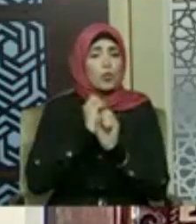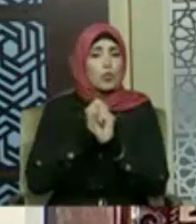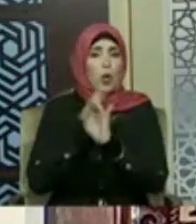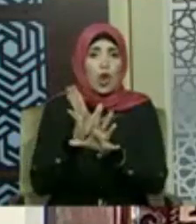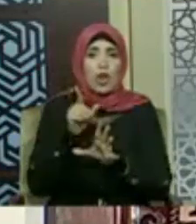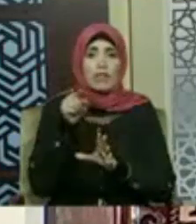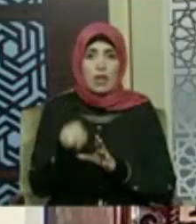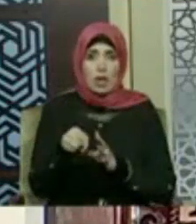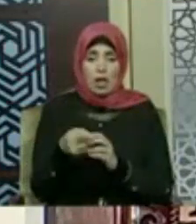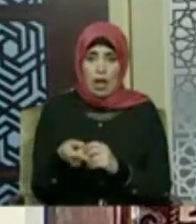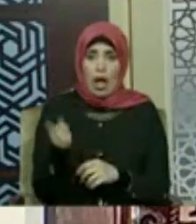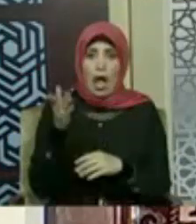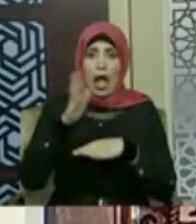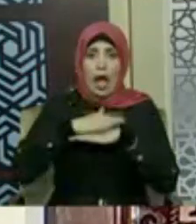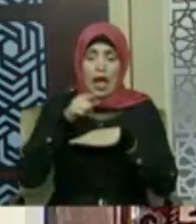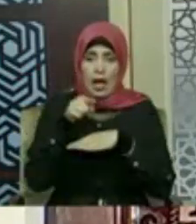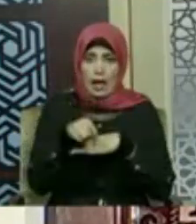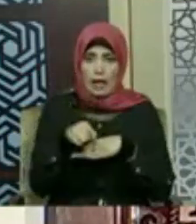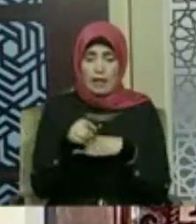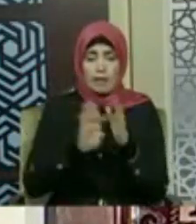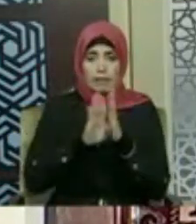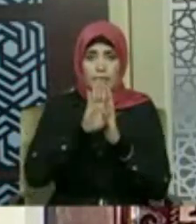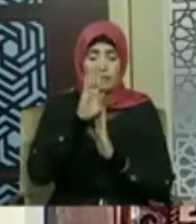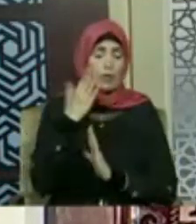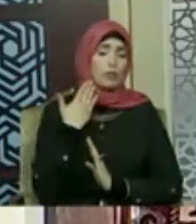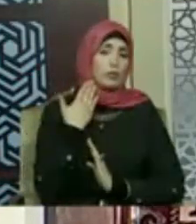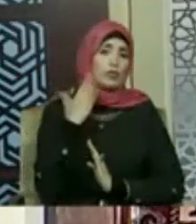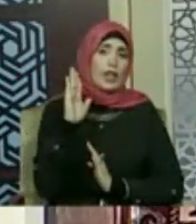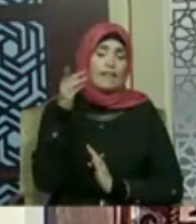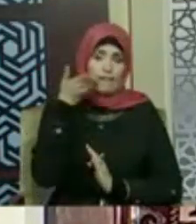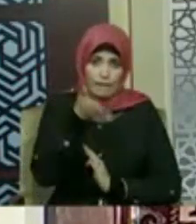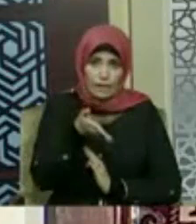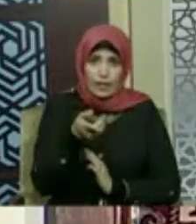وديمقراطية، على النحو المشرف